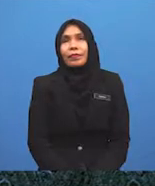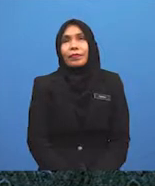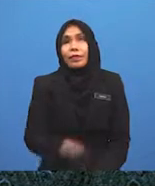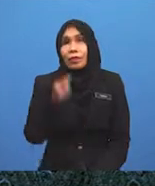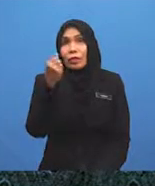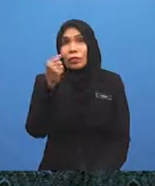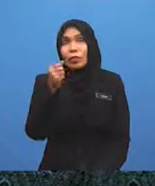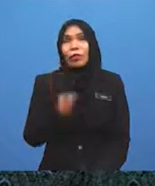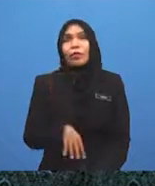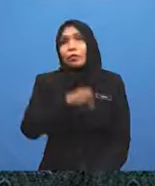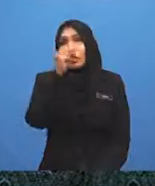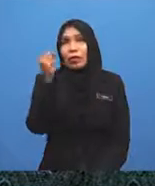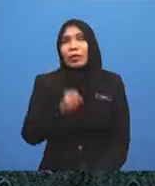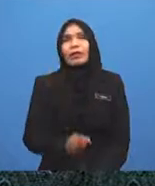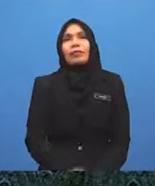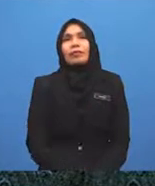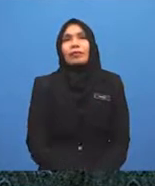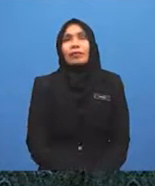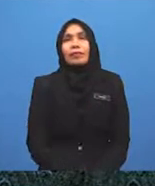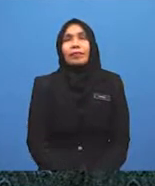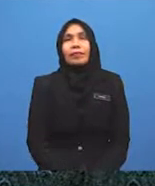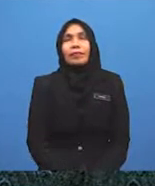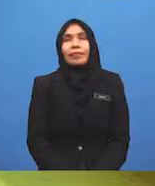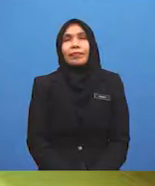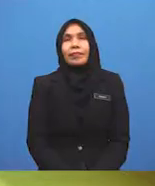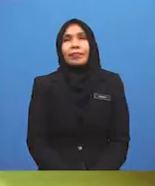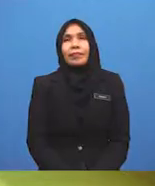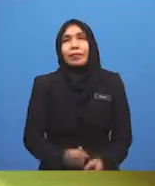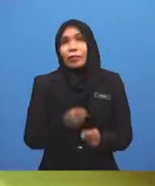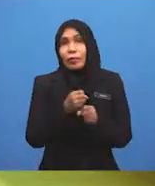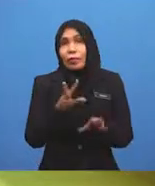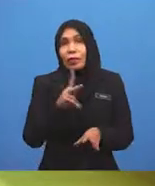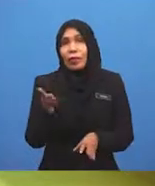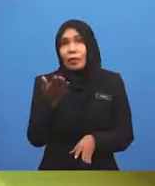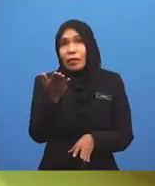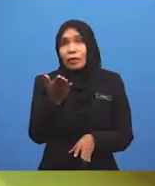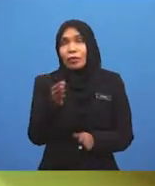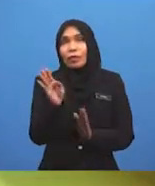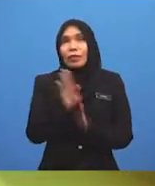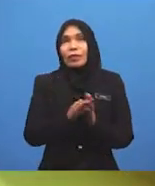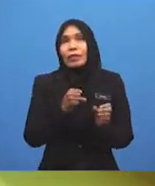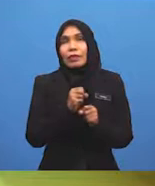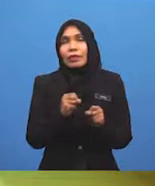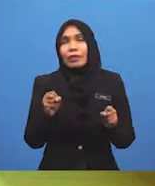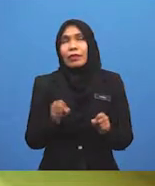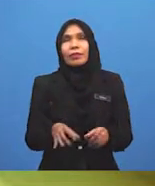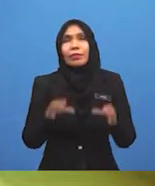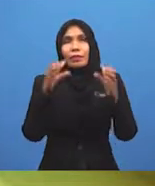Isi tempat kosong dengan jawapan yang betul. Sudahkah kamu bersedia? Cikgu